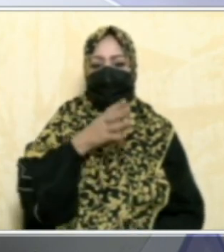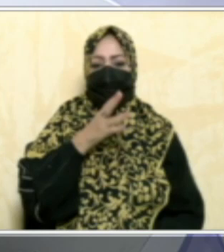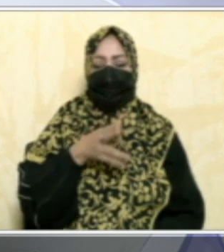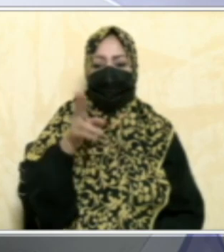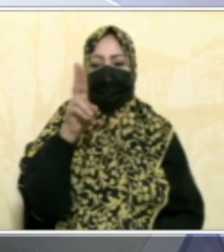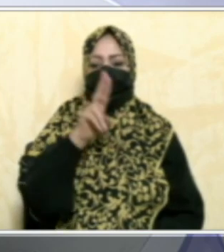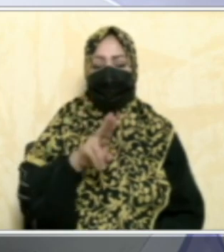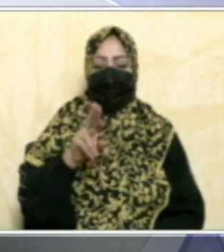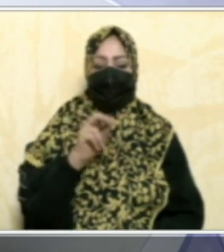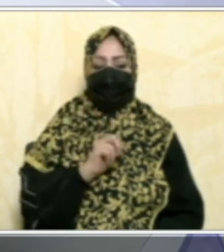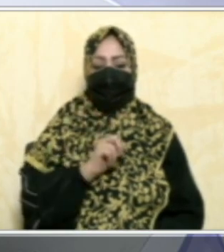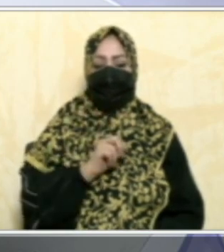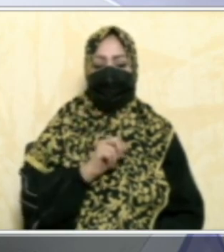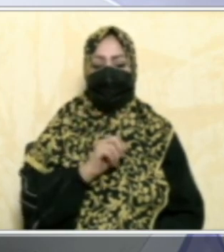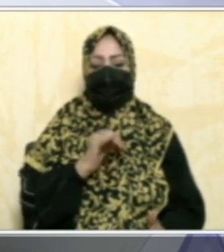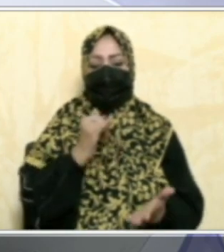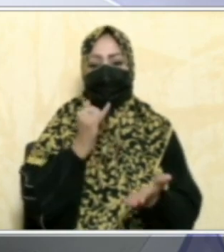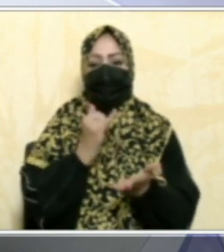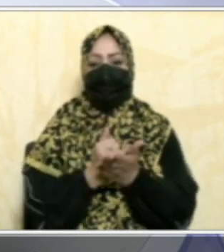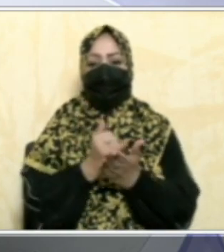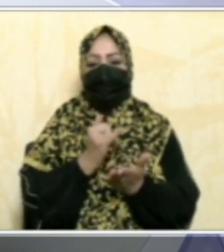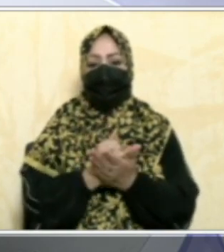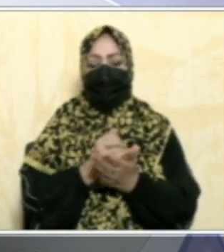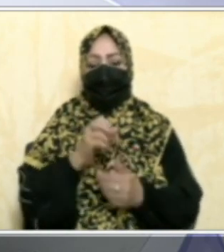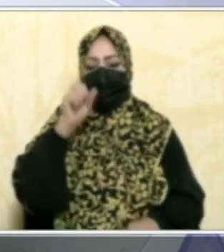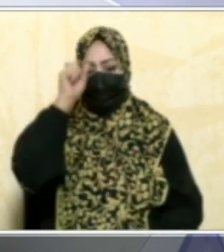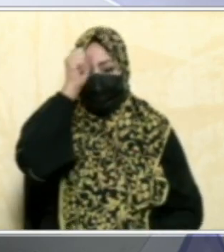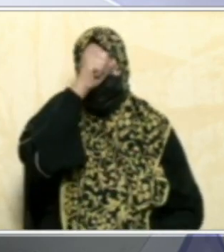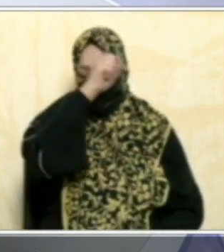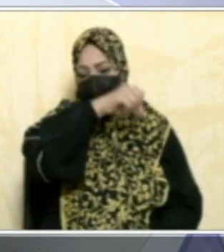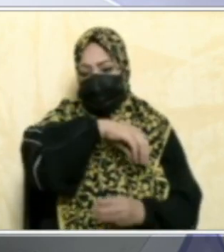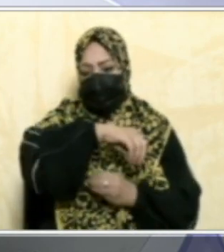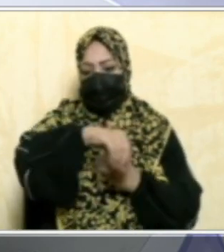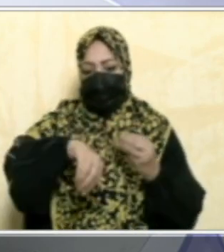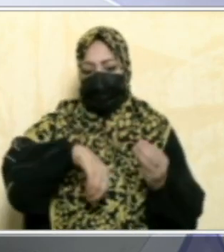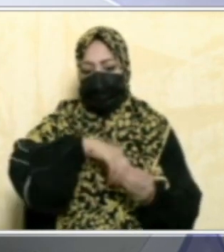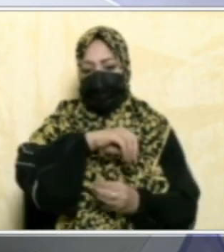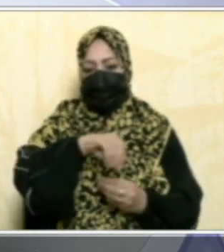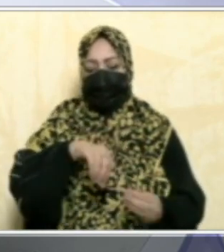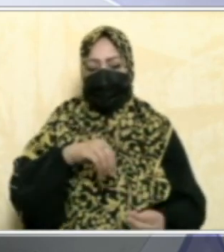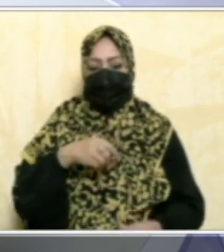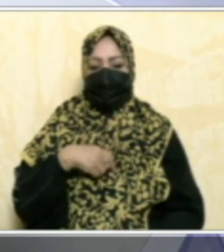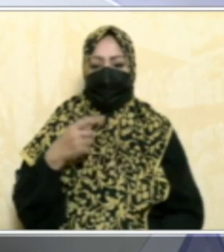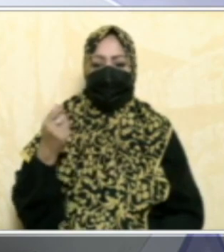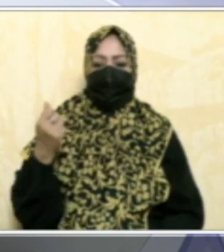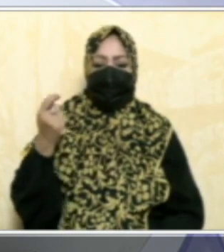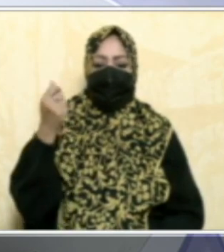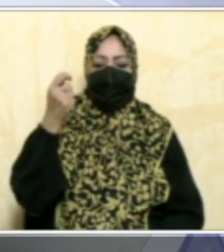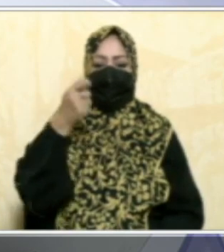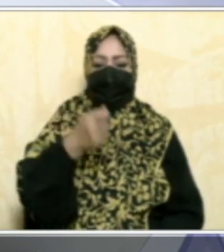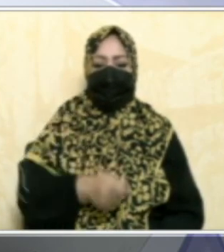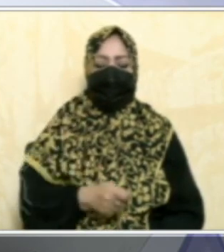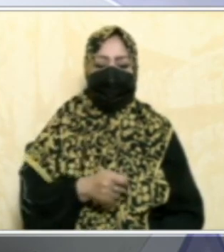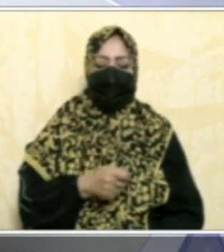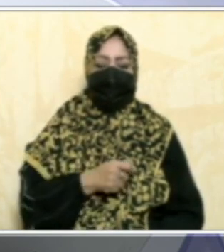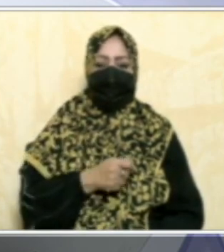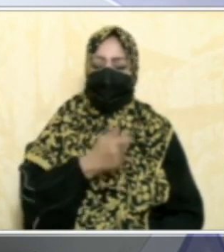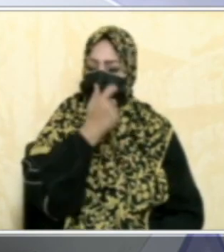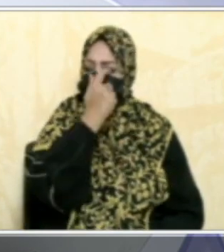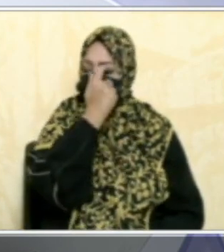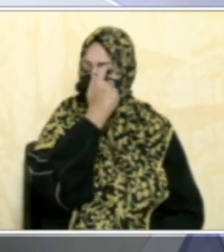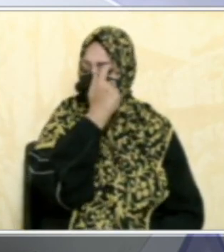الحج بمال الأمة كما هو ورد في قرار رئيس الحكومة